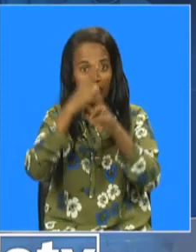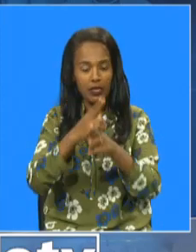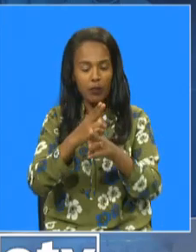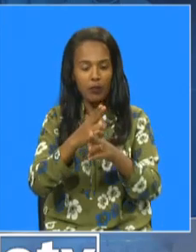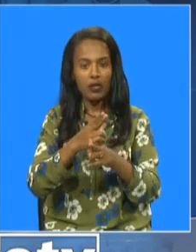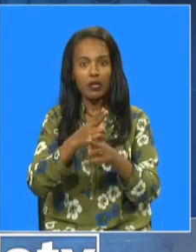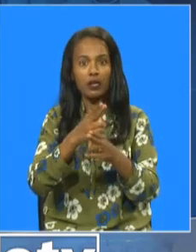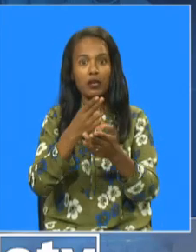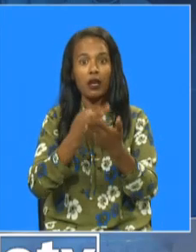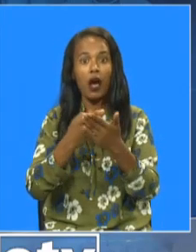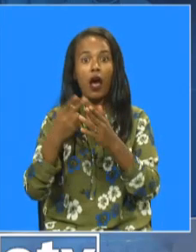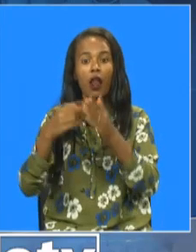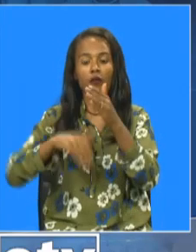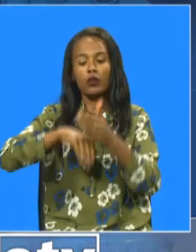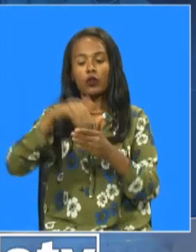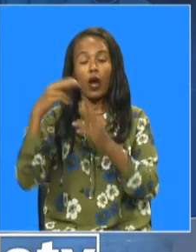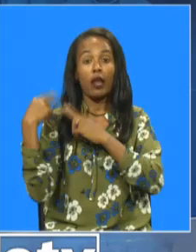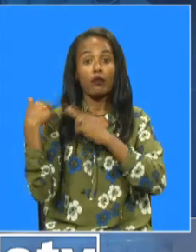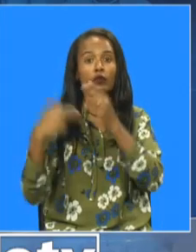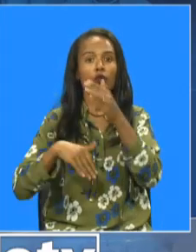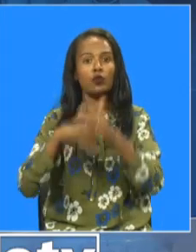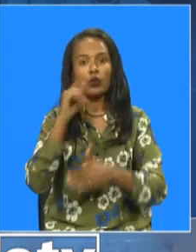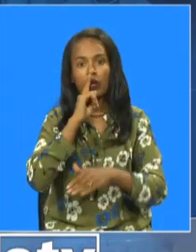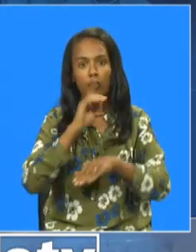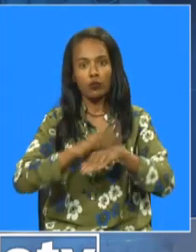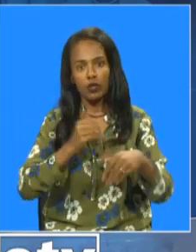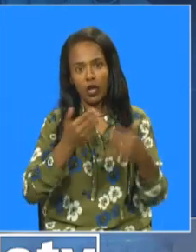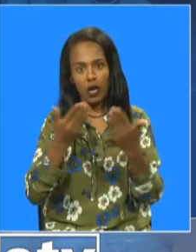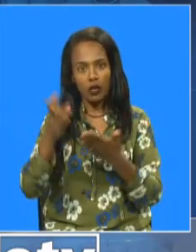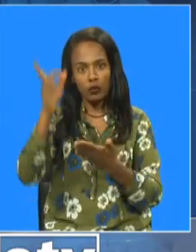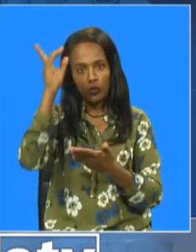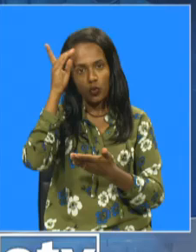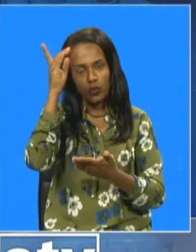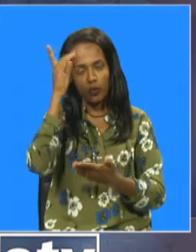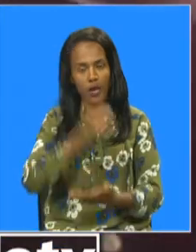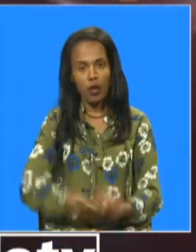ህብረተሰቡ ኃላፊነቱን እንዲወጣም ነው ጥሪ ያቀረቡት። ኮሰም ብርሃኑ።